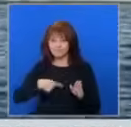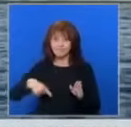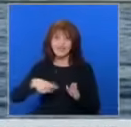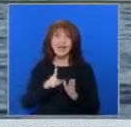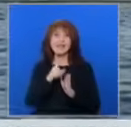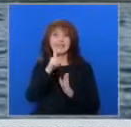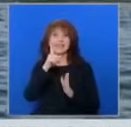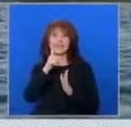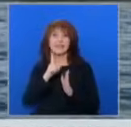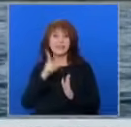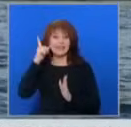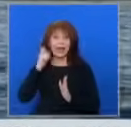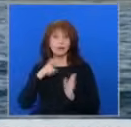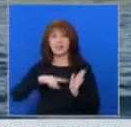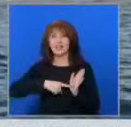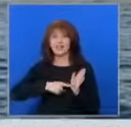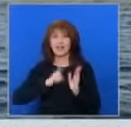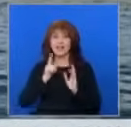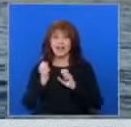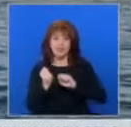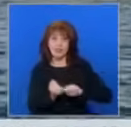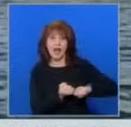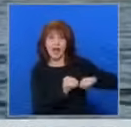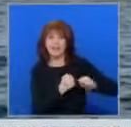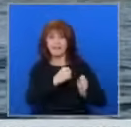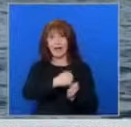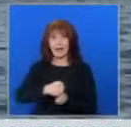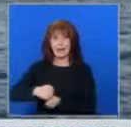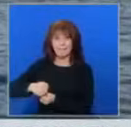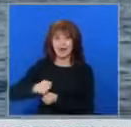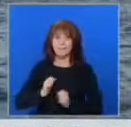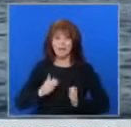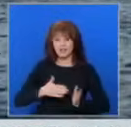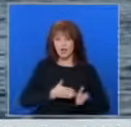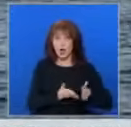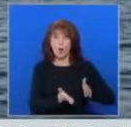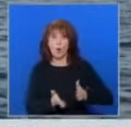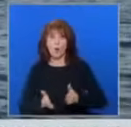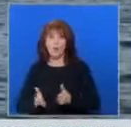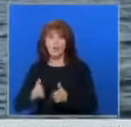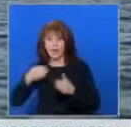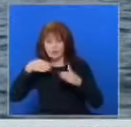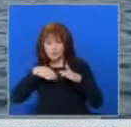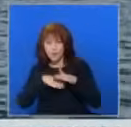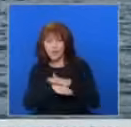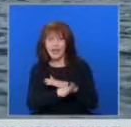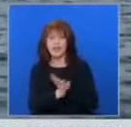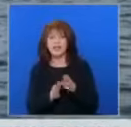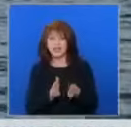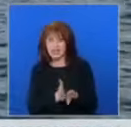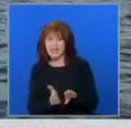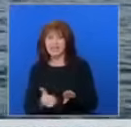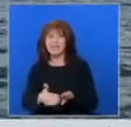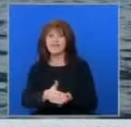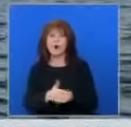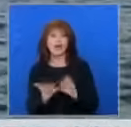на спускането, той трябваше да гребе по леденото корито на реката и да премине през тунели и остри завой. И